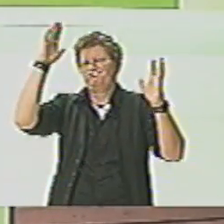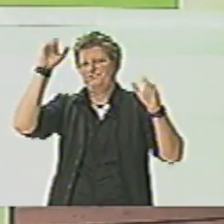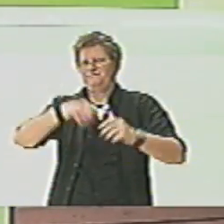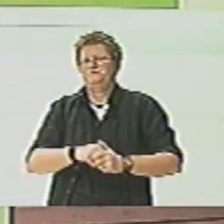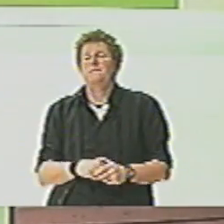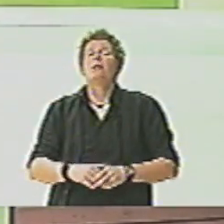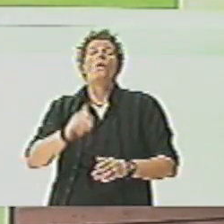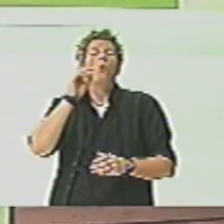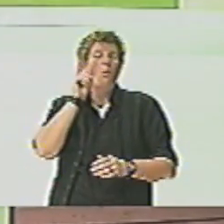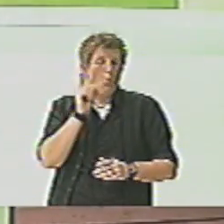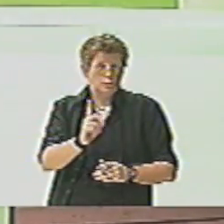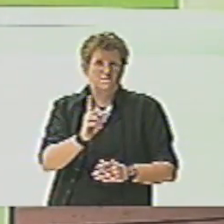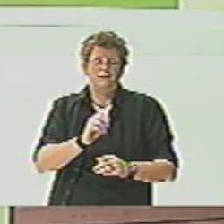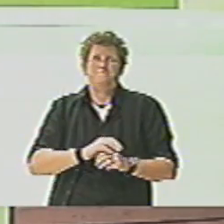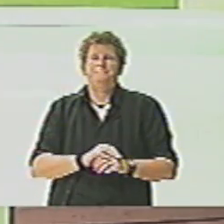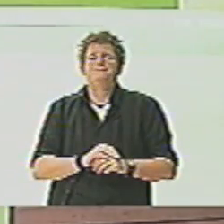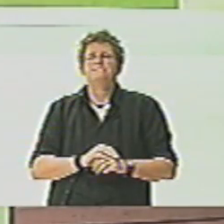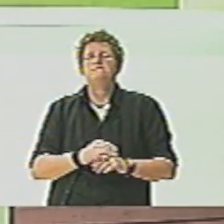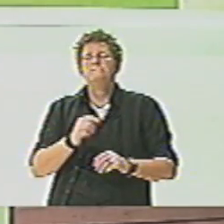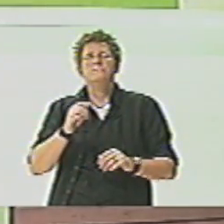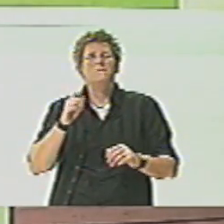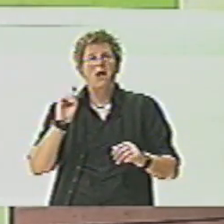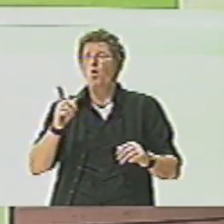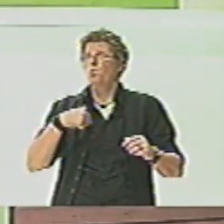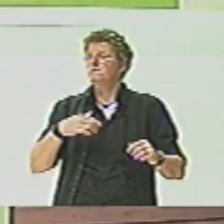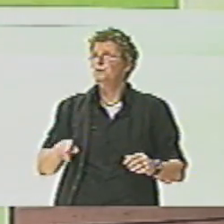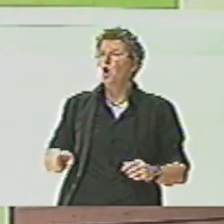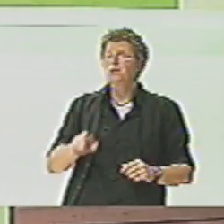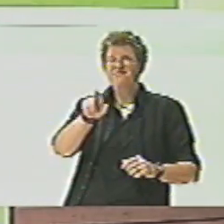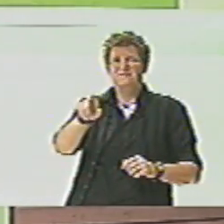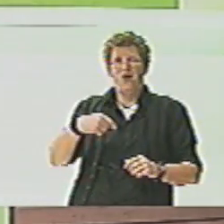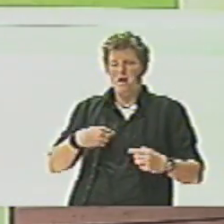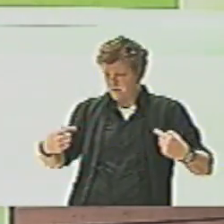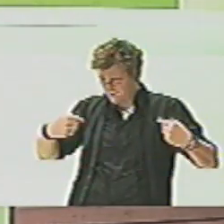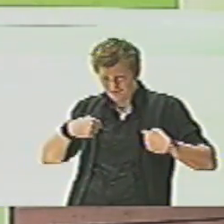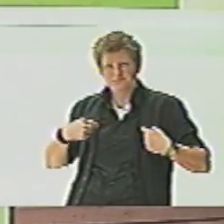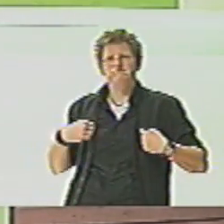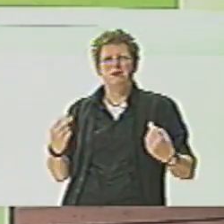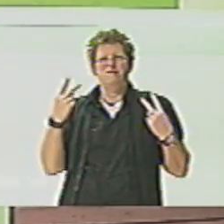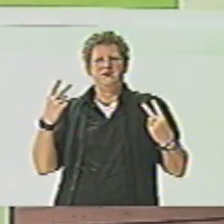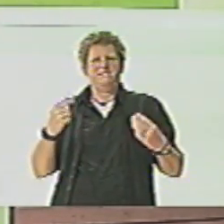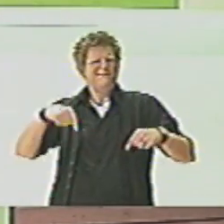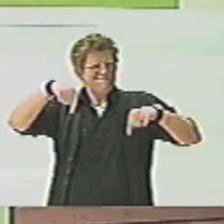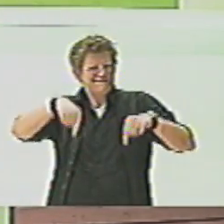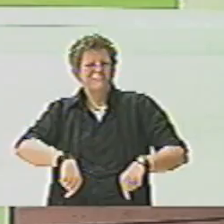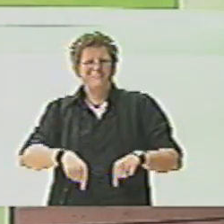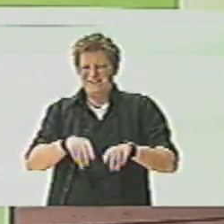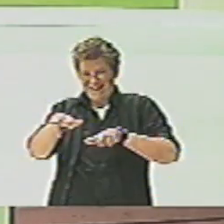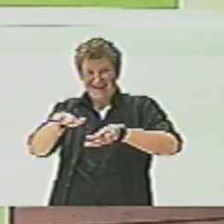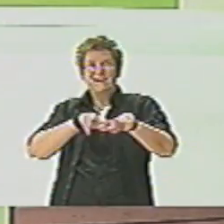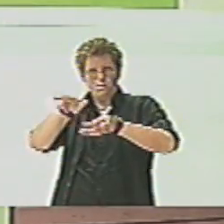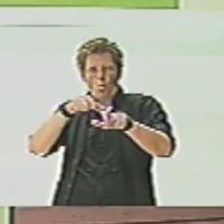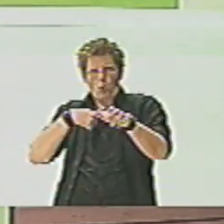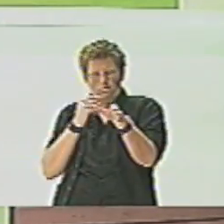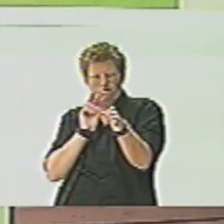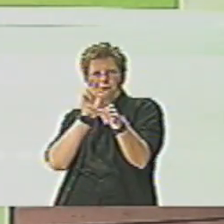letztendlich kommt es auch auf uns in NRW an. Ob unser erfolgreiches Regieren hier